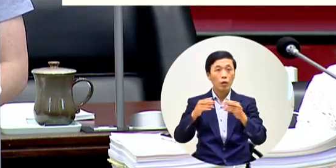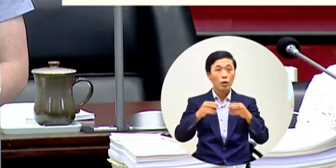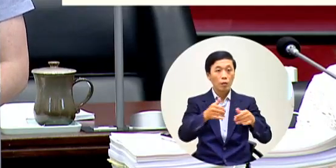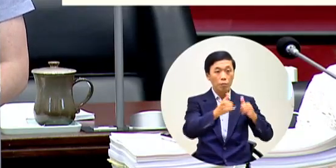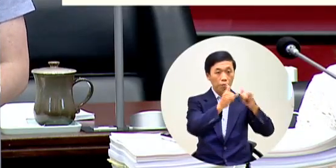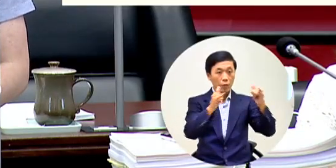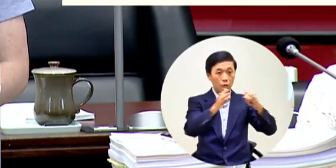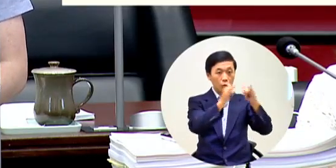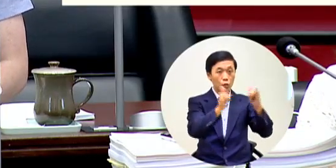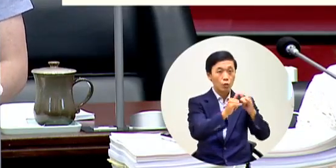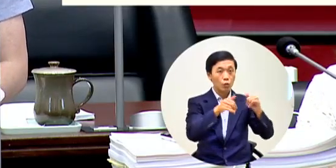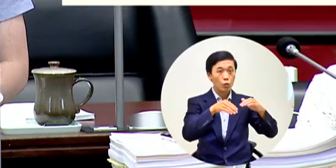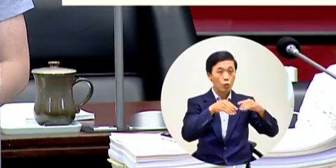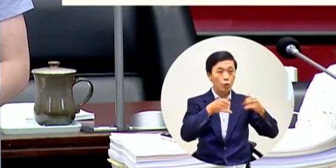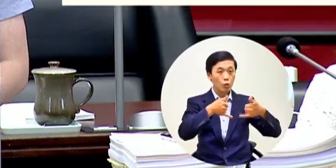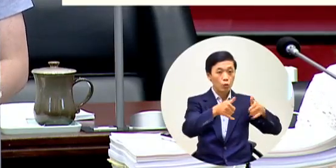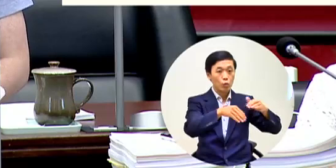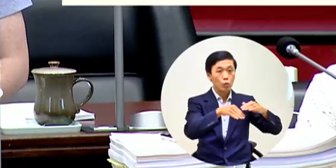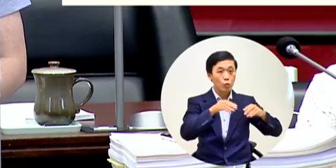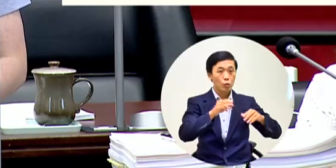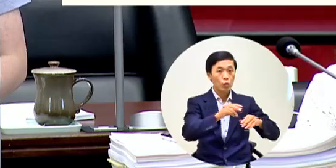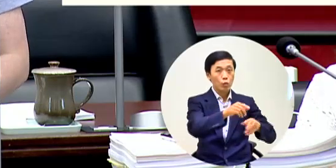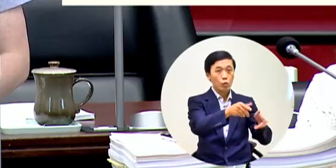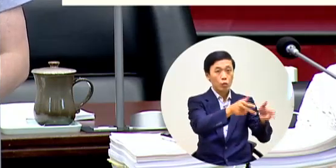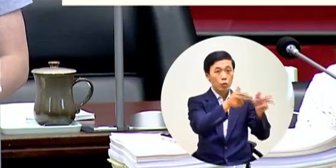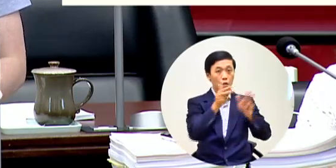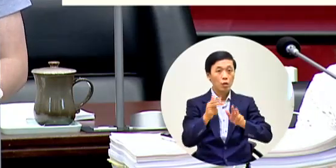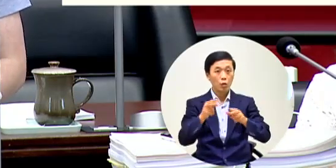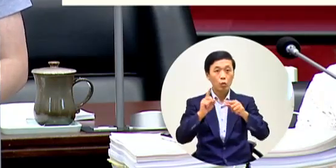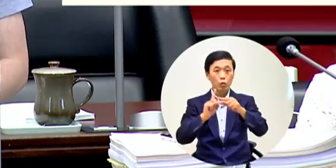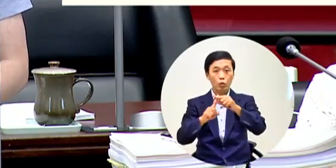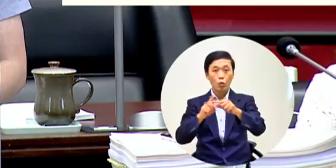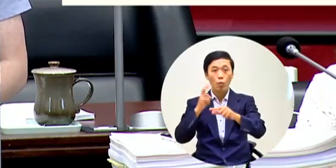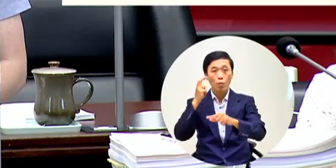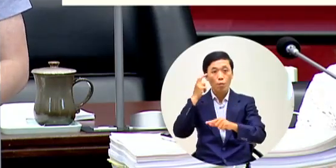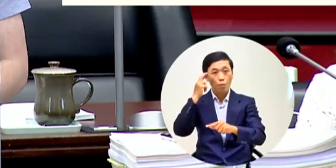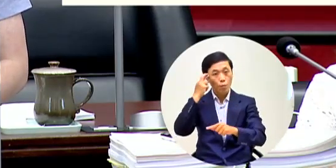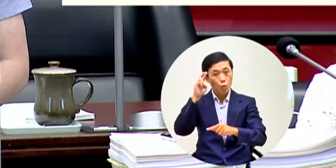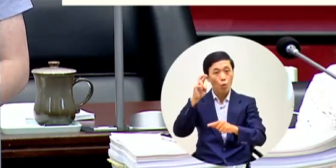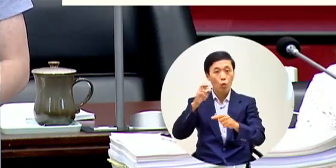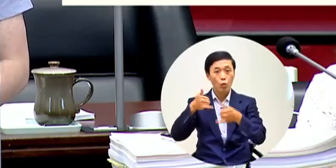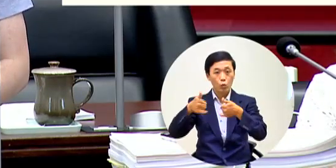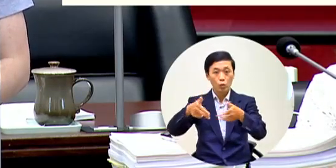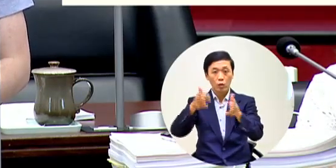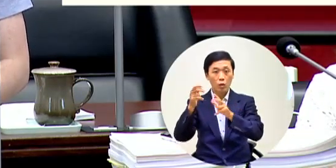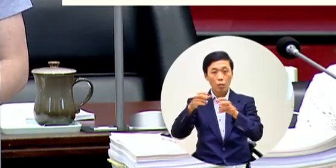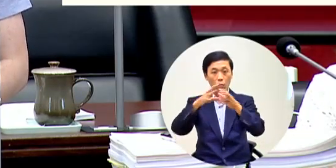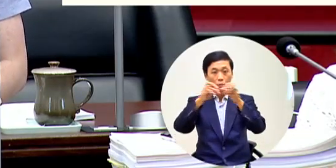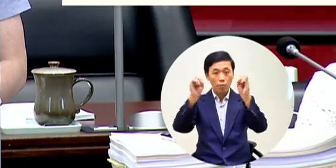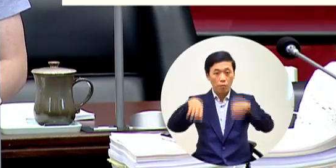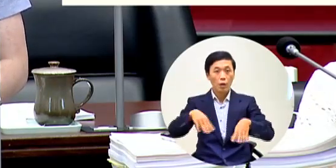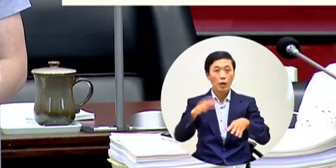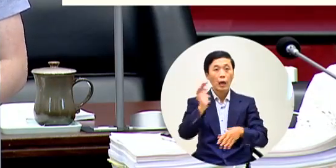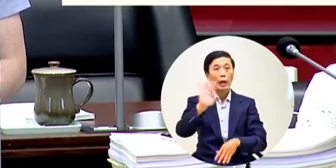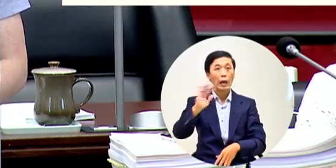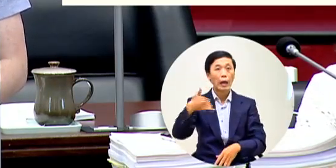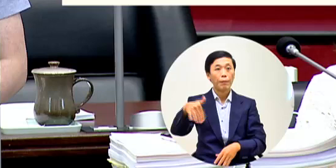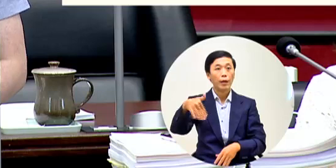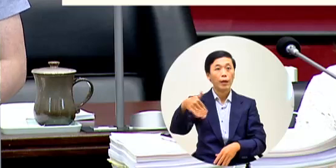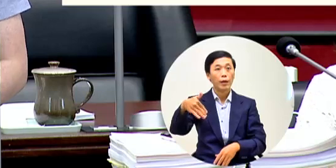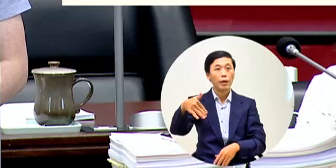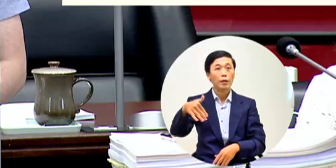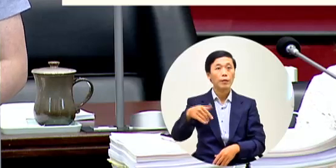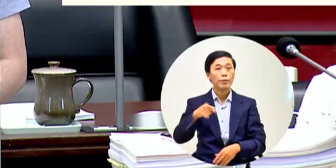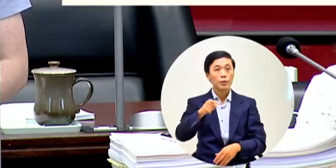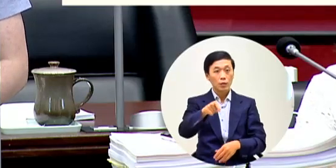跟中博高架桥还没拆，那但是一拆了了，其实在这